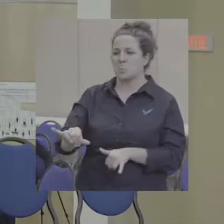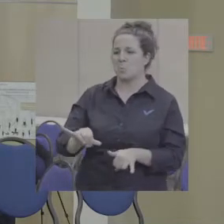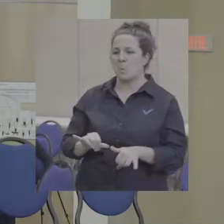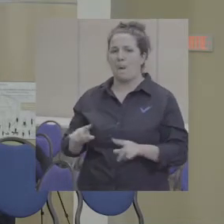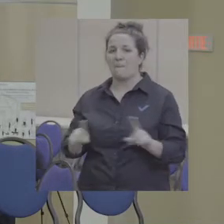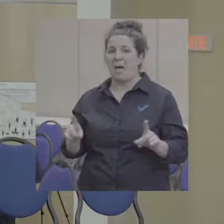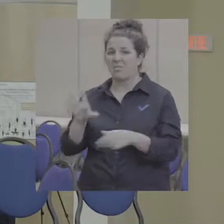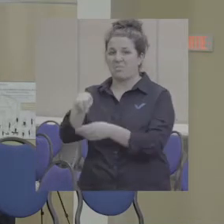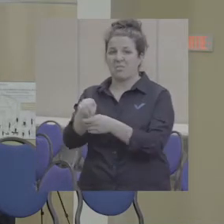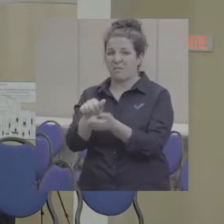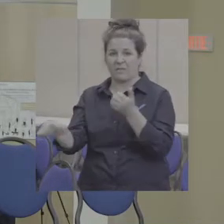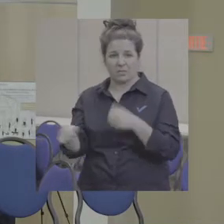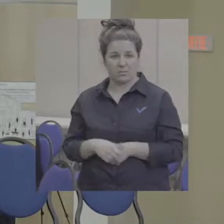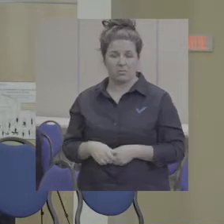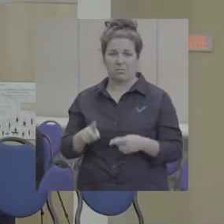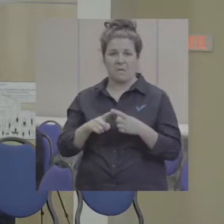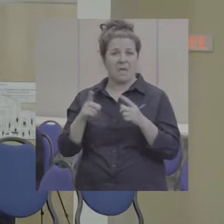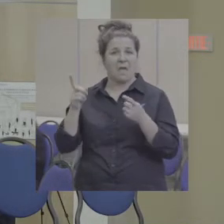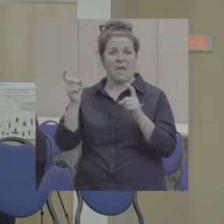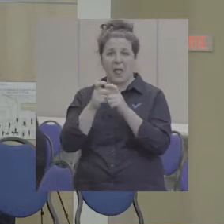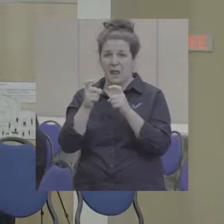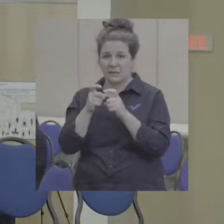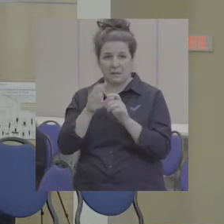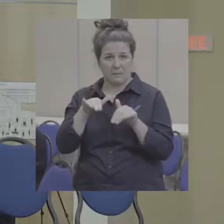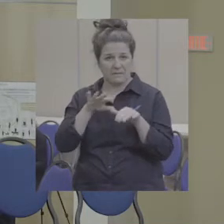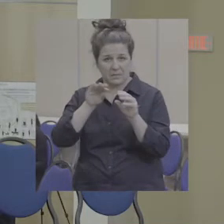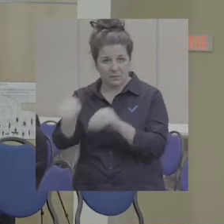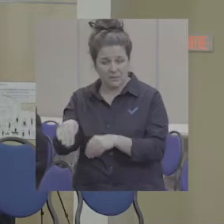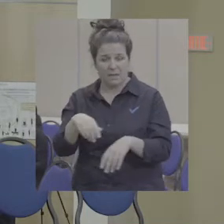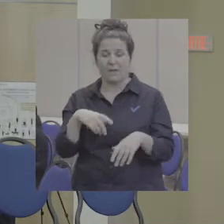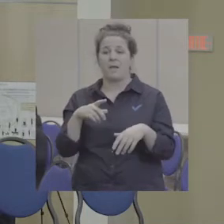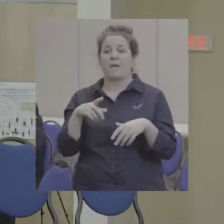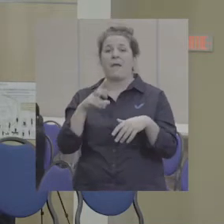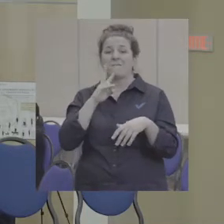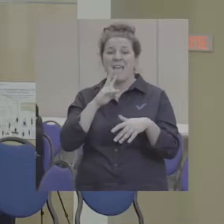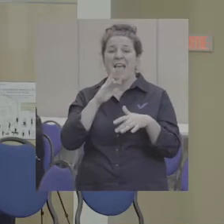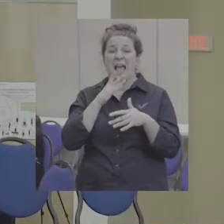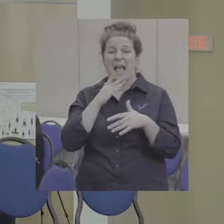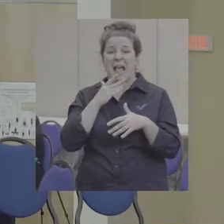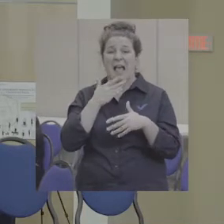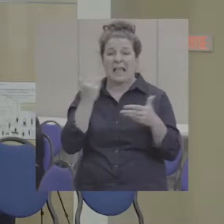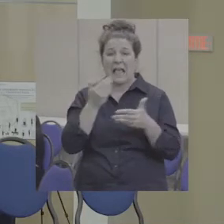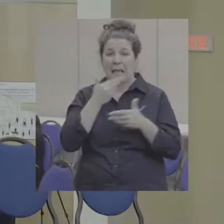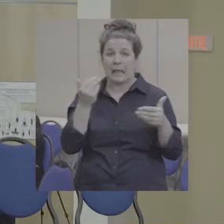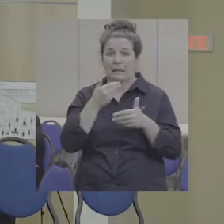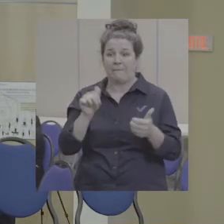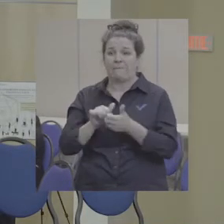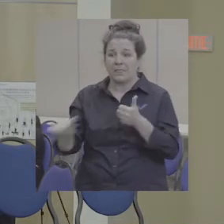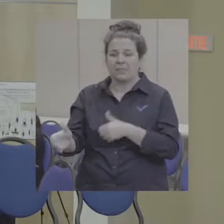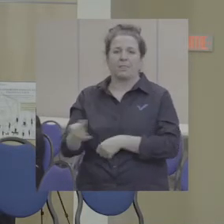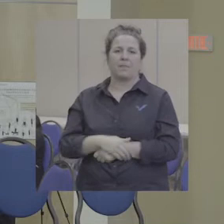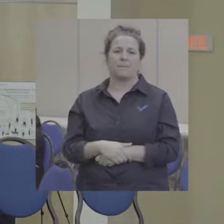de fait. Hein? L'électricité n'est pas entrée, il n'y a rien de fait.